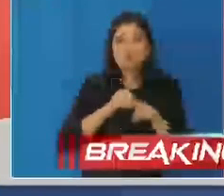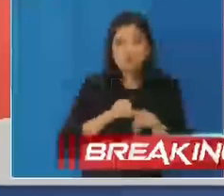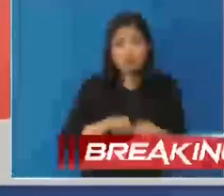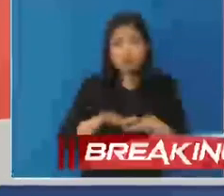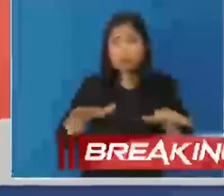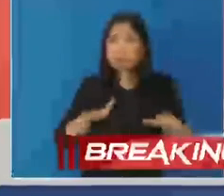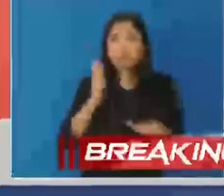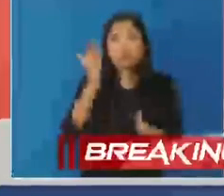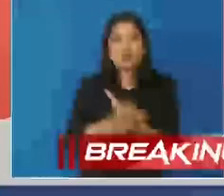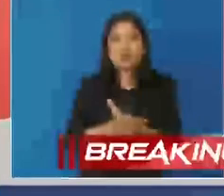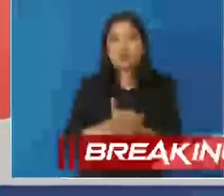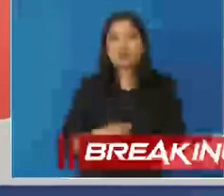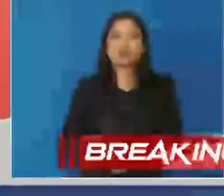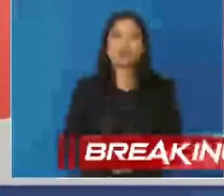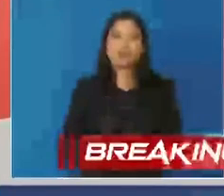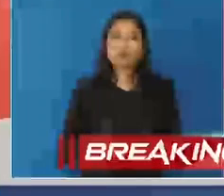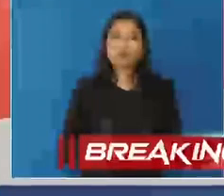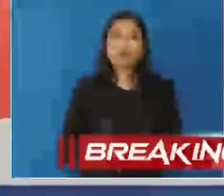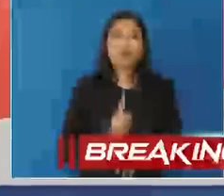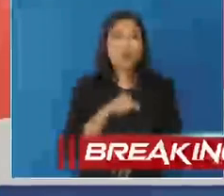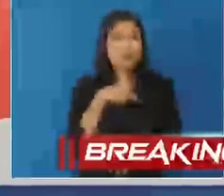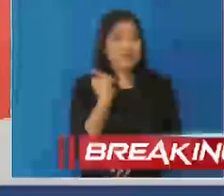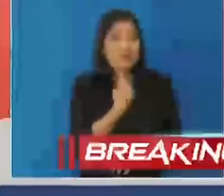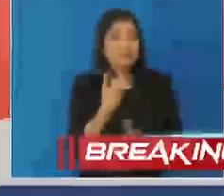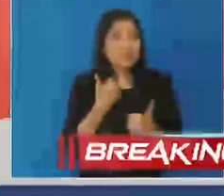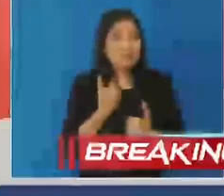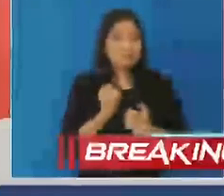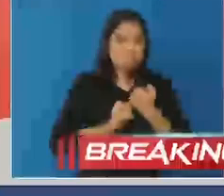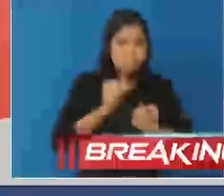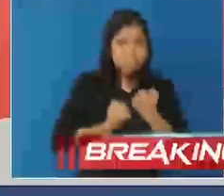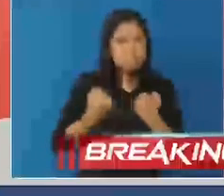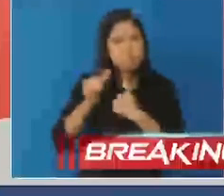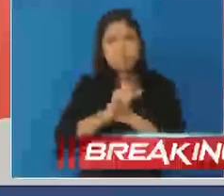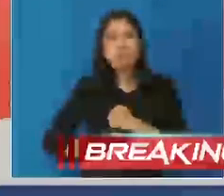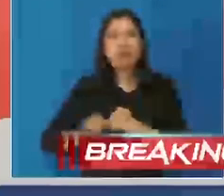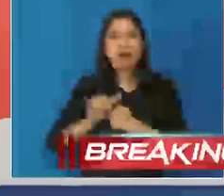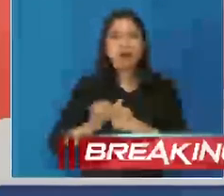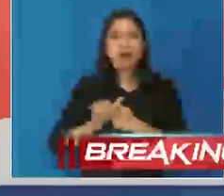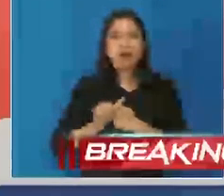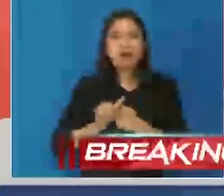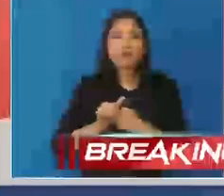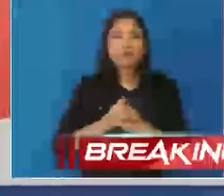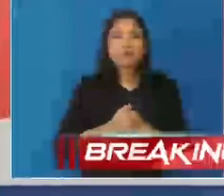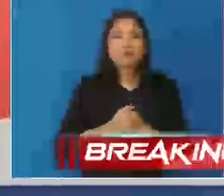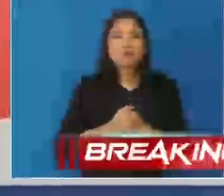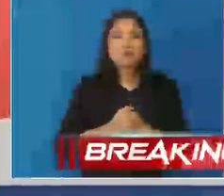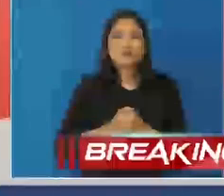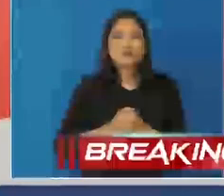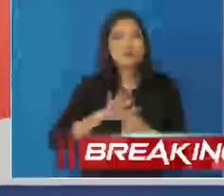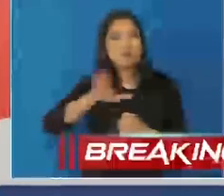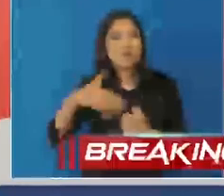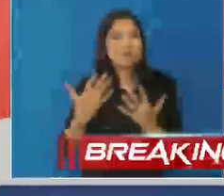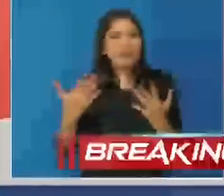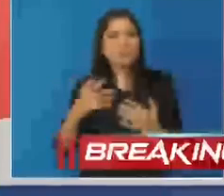dari penyakit ini kalau ini bisa kita lakukan bersama-sama dimana semua orang berusaha saling